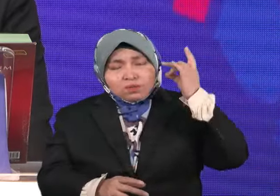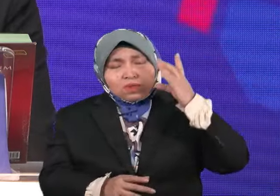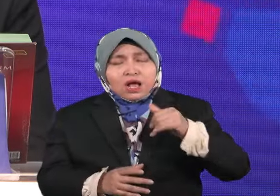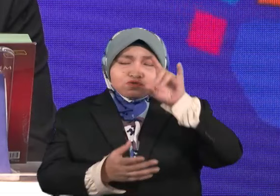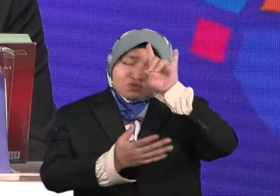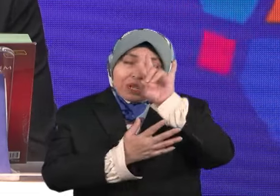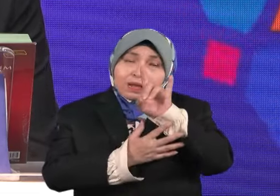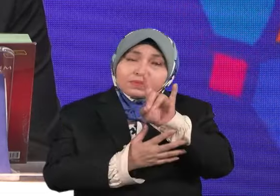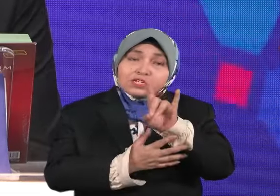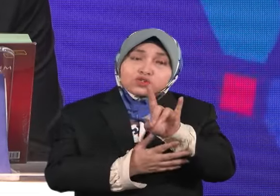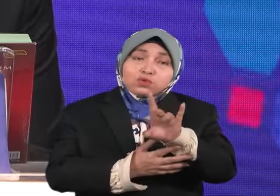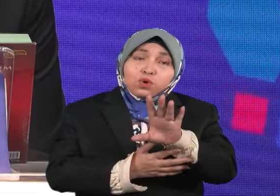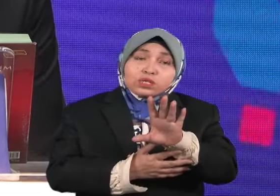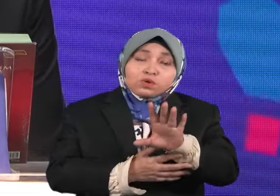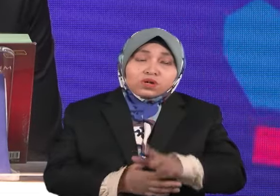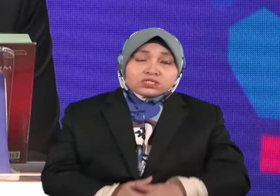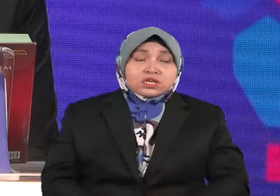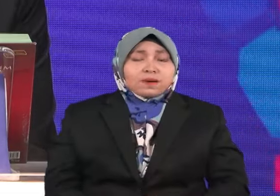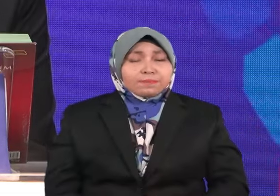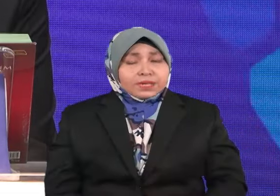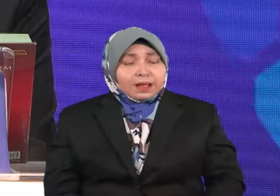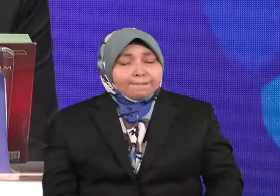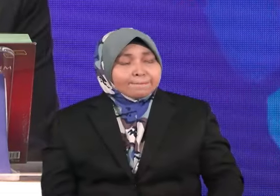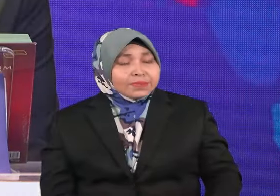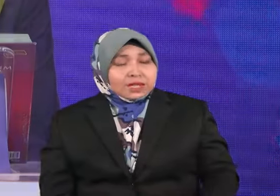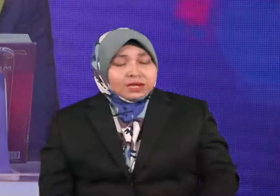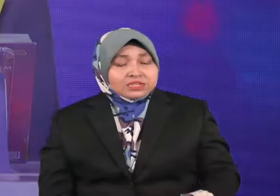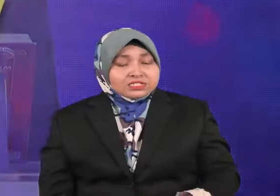minasyaitan. Wa idza